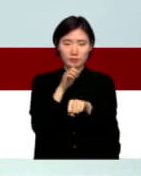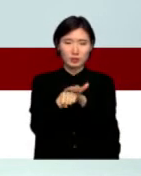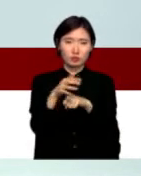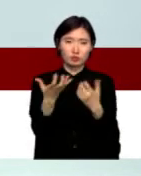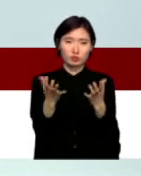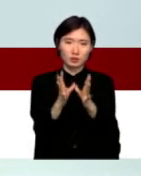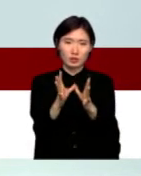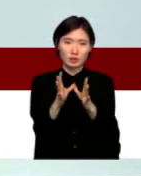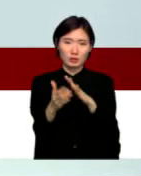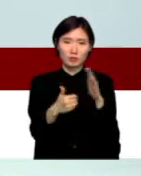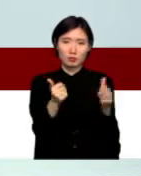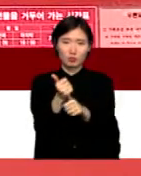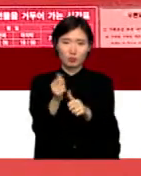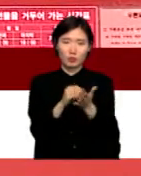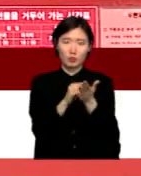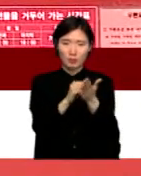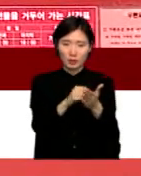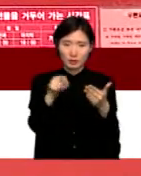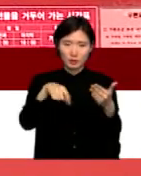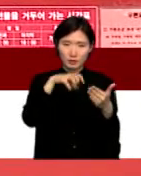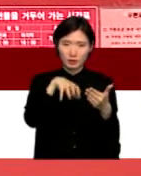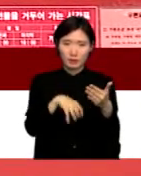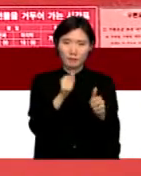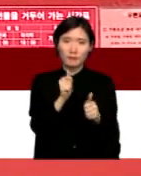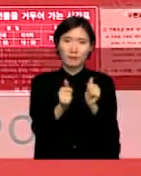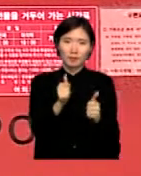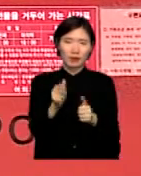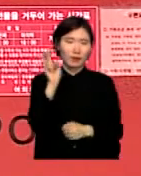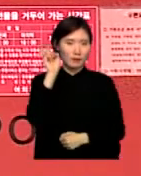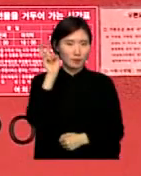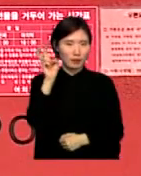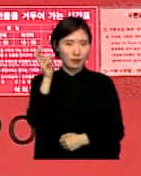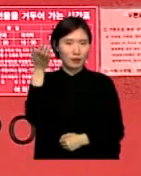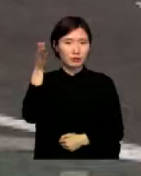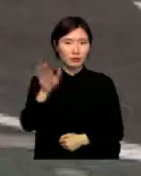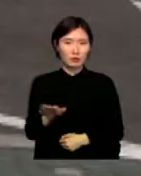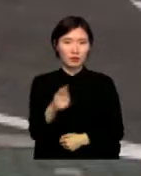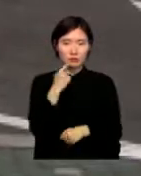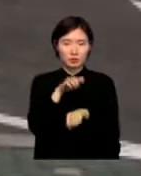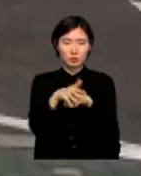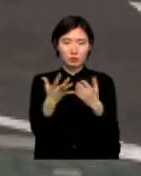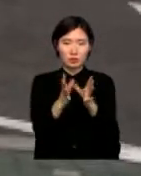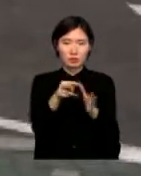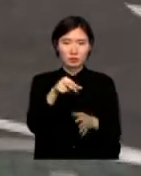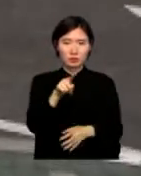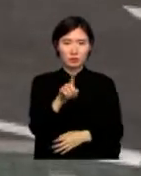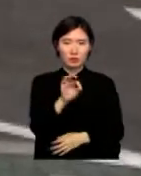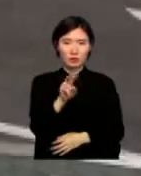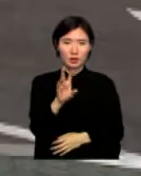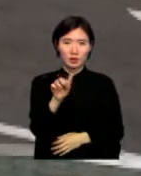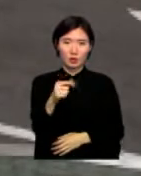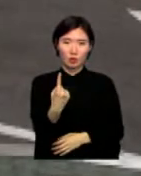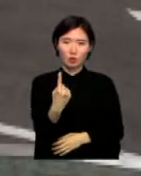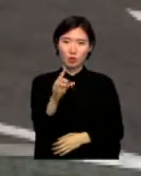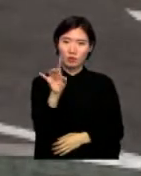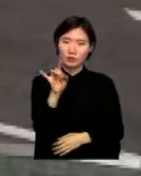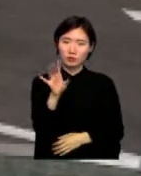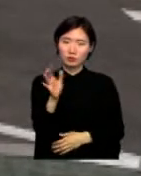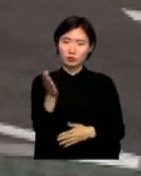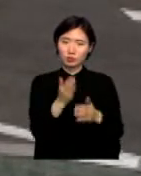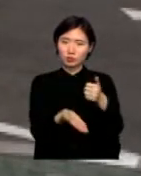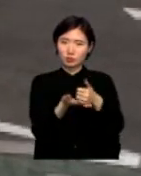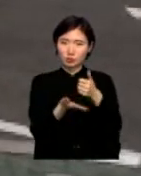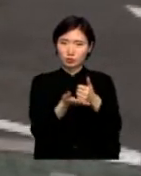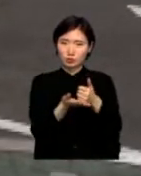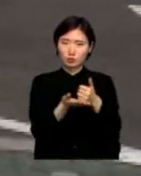등록하면서 당내 경선에 대한 관측이 많았습니다 민주당에 이번 서양 후 예비후보 에 대한 단수 추천은 중구에서